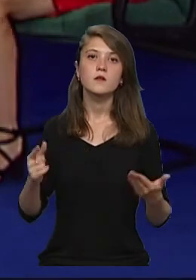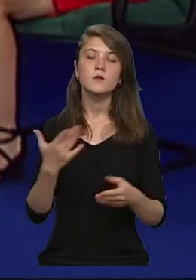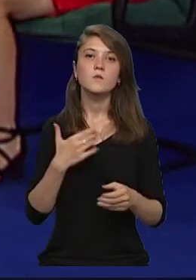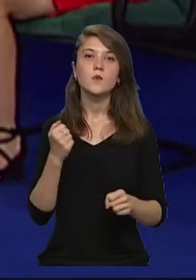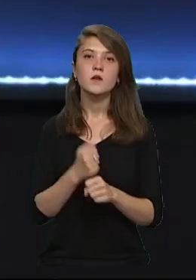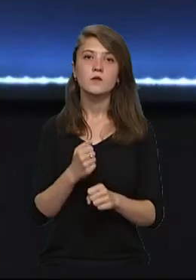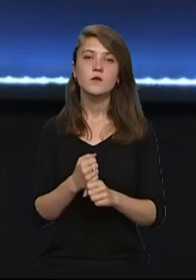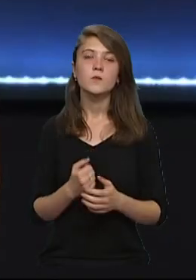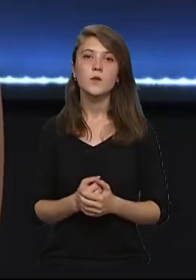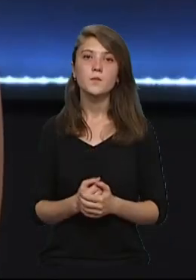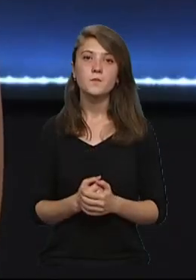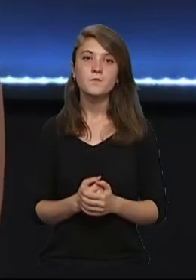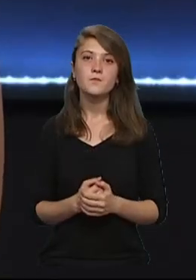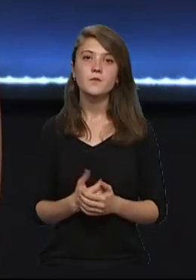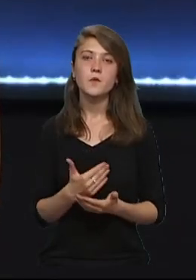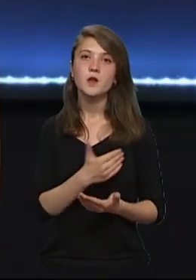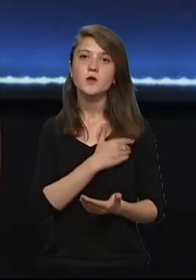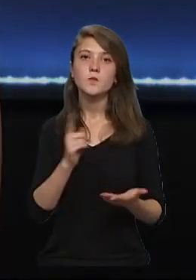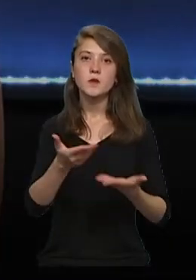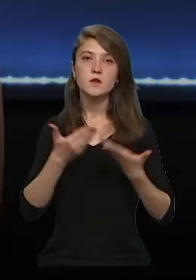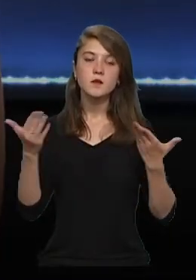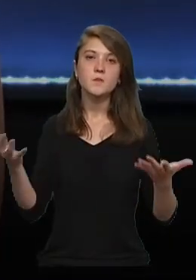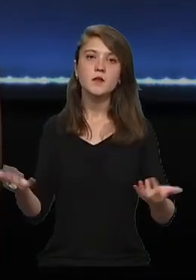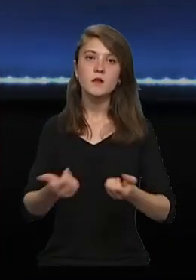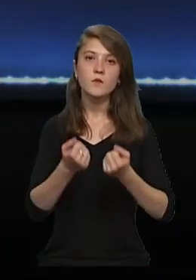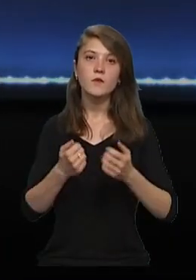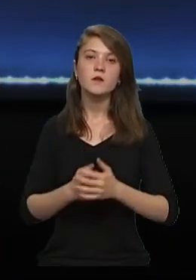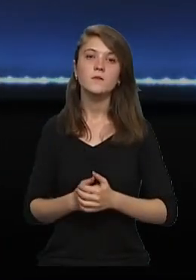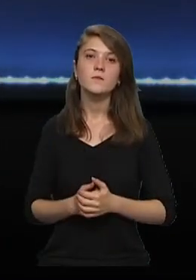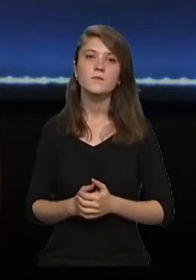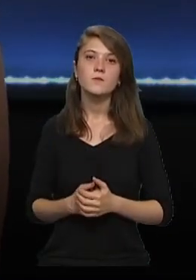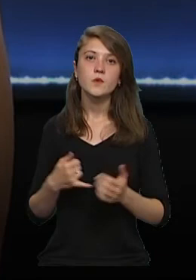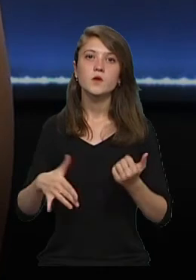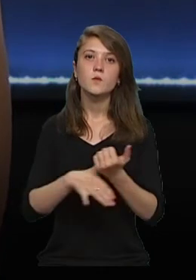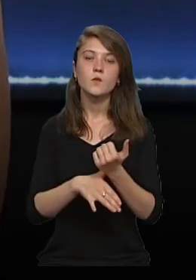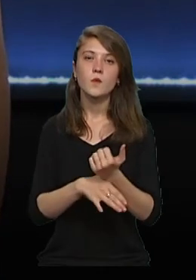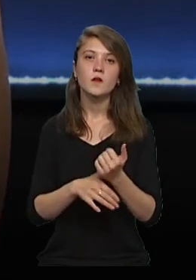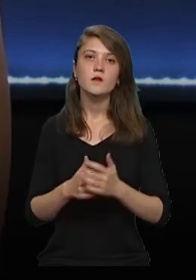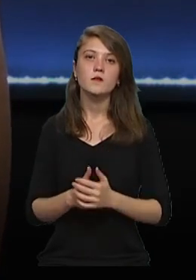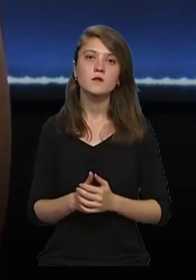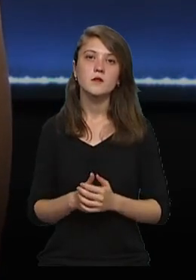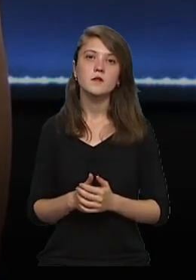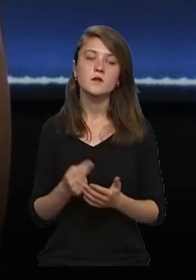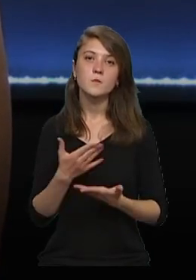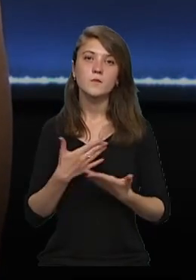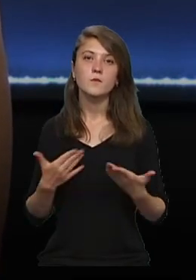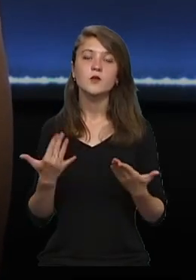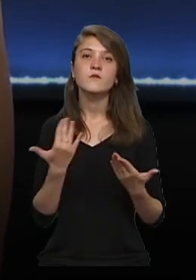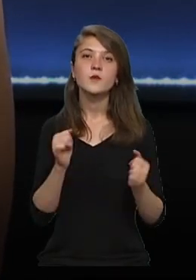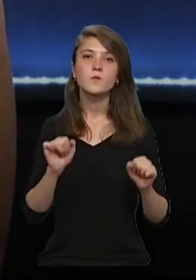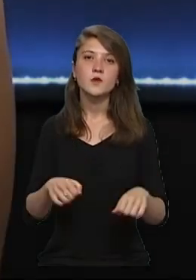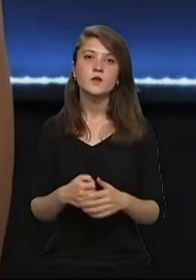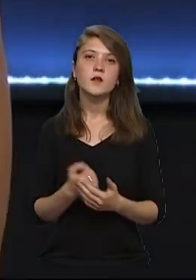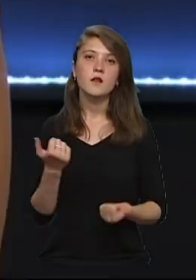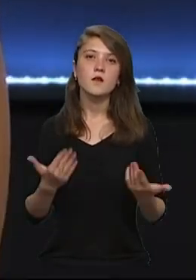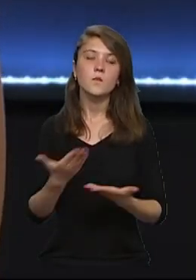на громадських засадах. Хочемо, щоб нас підтримували і допомагали, чим ми просимо, чим вони можуть.